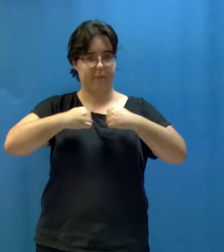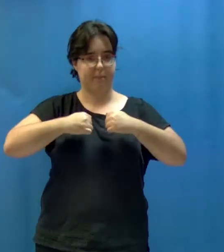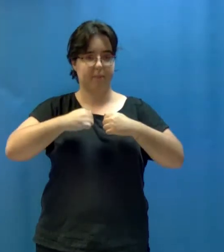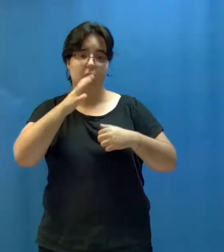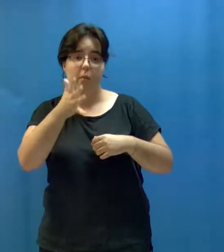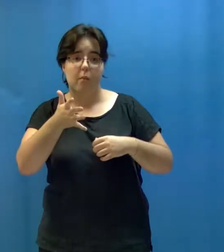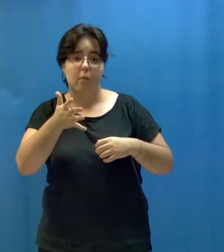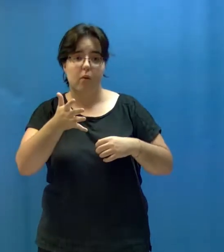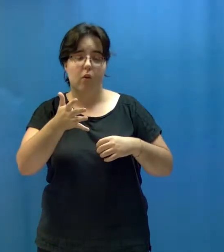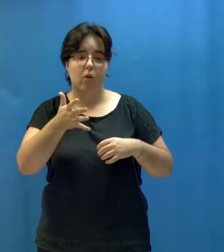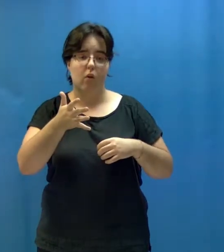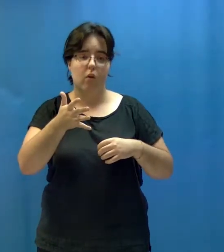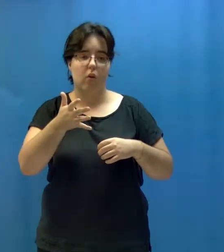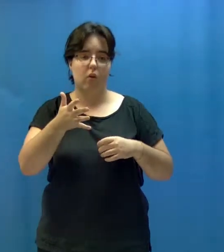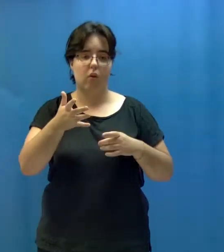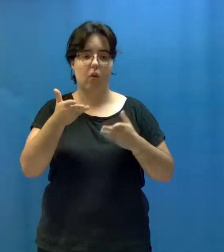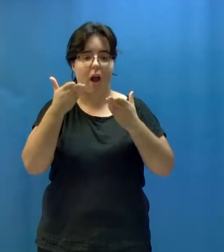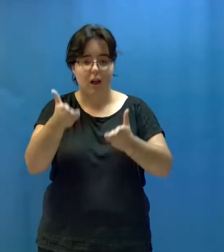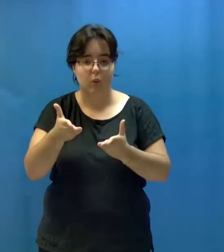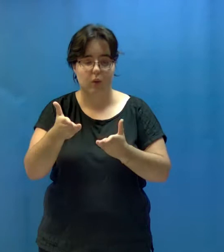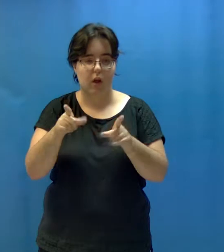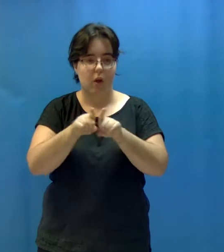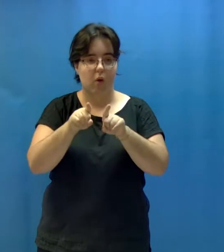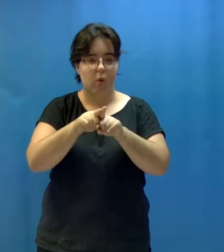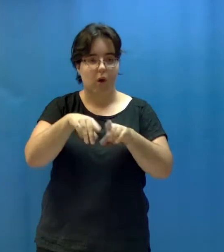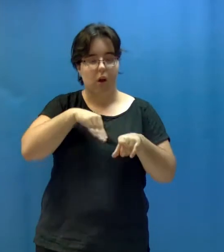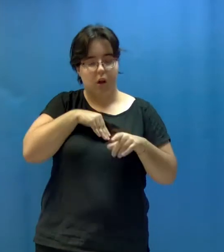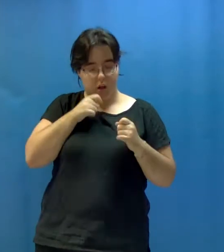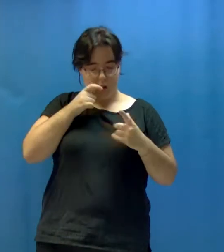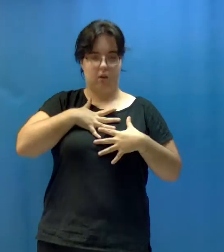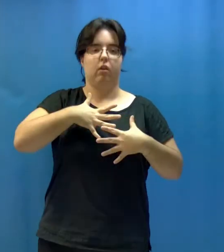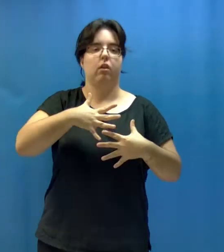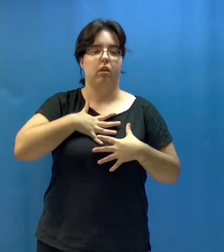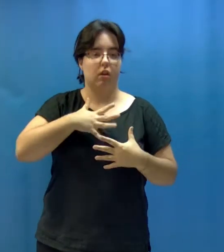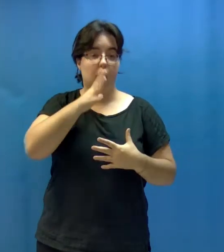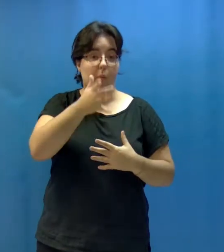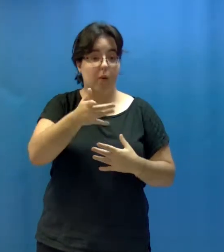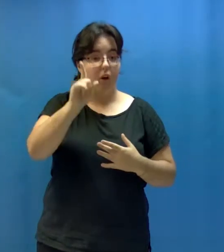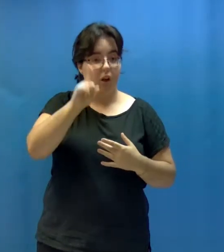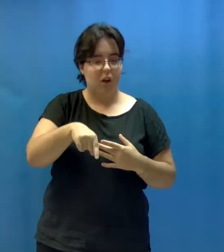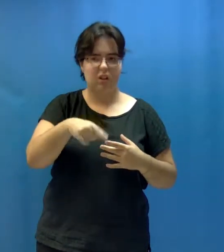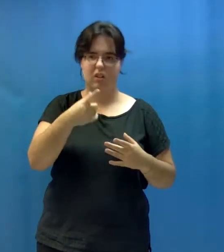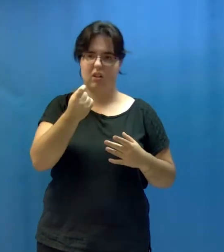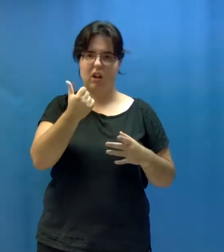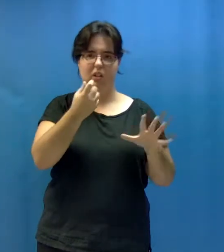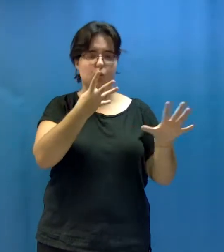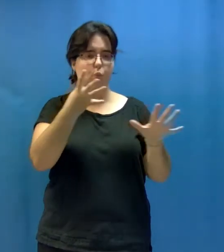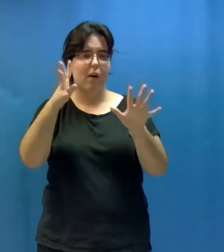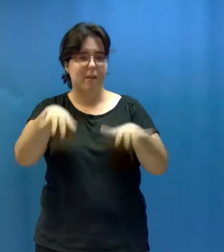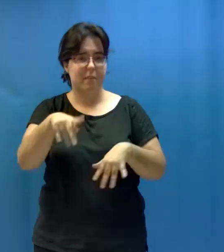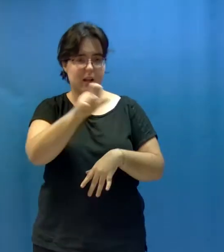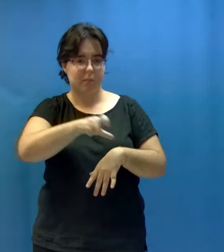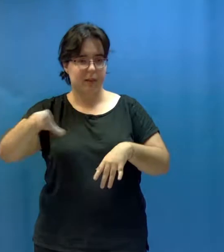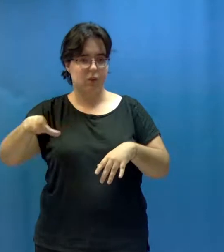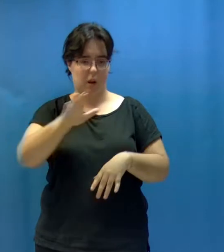formació en ressuscitació cardiopulmonar i suport vital bàsic. Quasi 9.000 ciutadans i ciutadanes, grans i